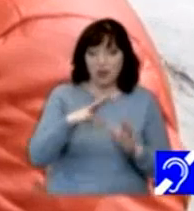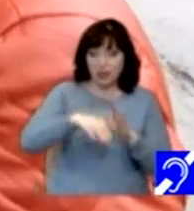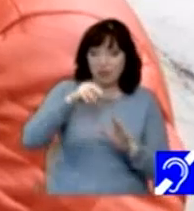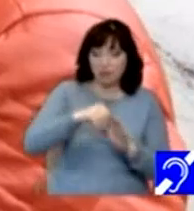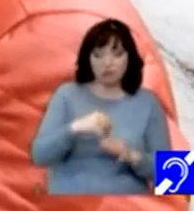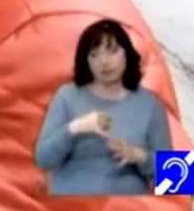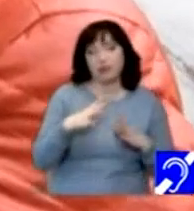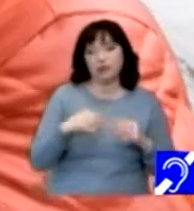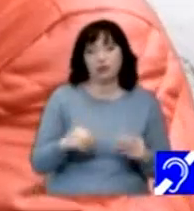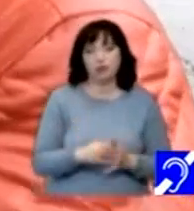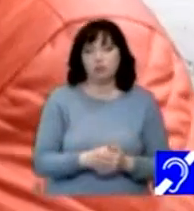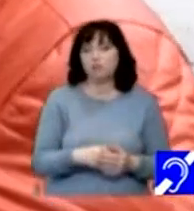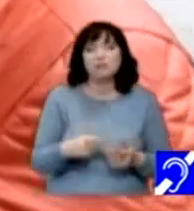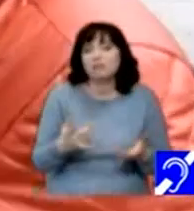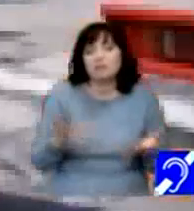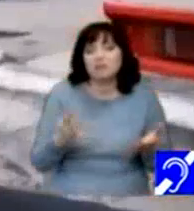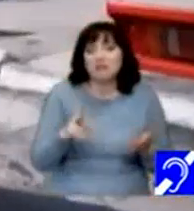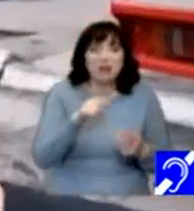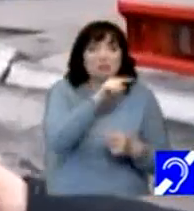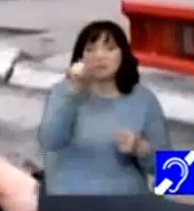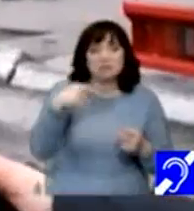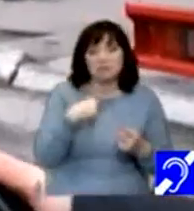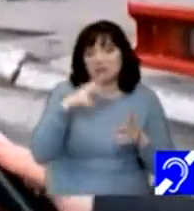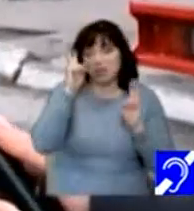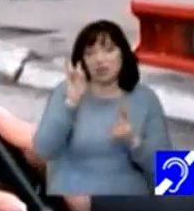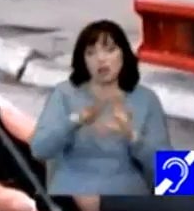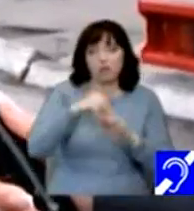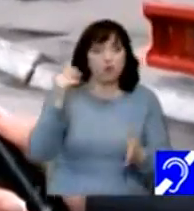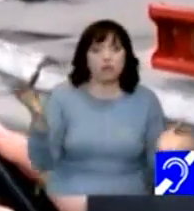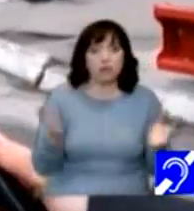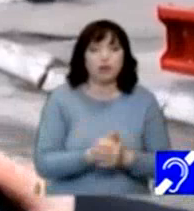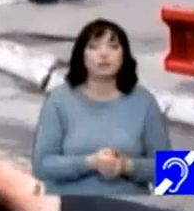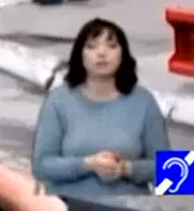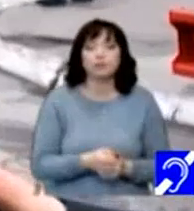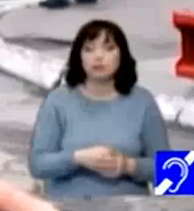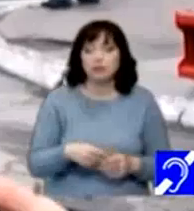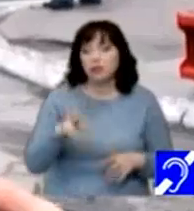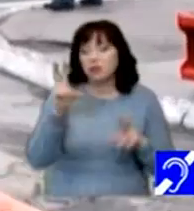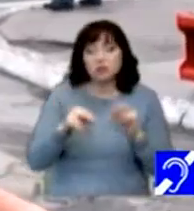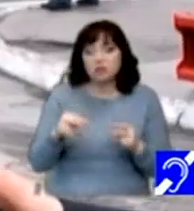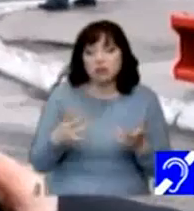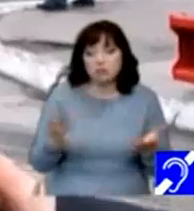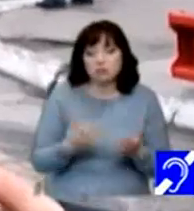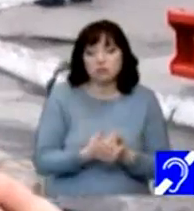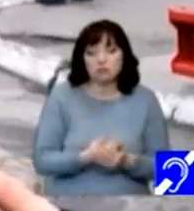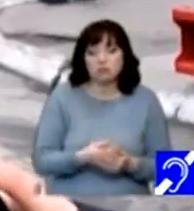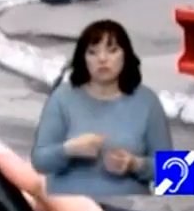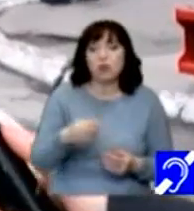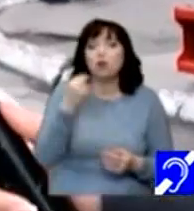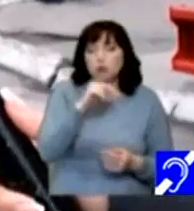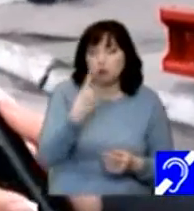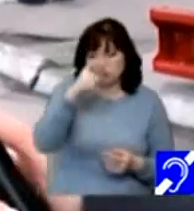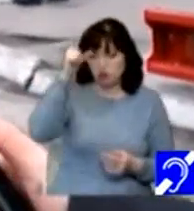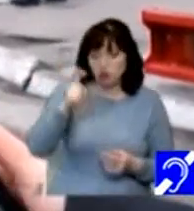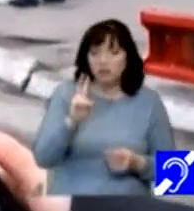Nu. V-am înțeles. Nu era niciun candidat. Bălțenii au făcut alegeri potrivite. Așa. Mai bine să fie un om